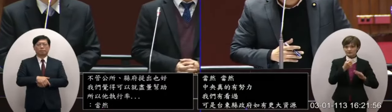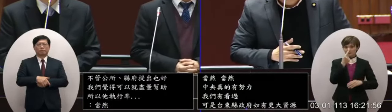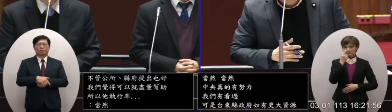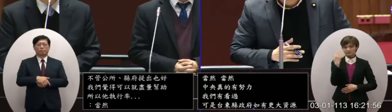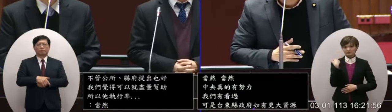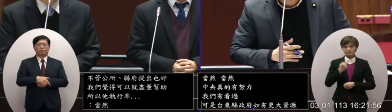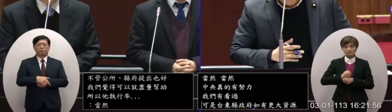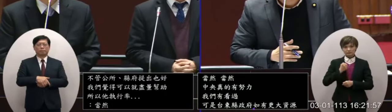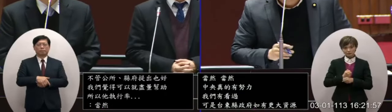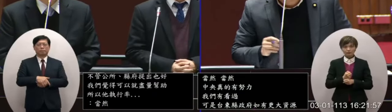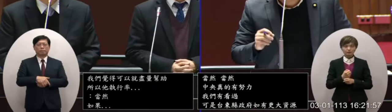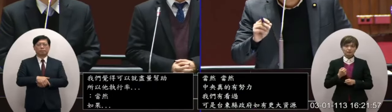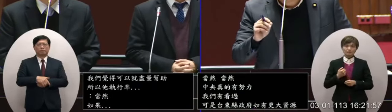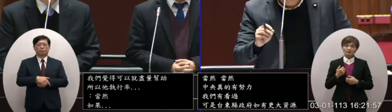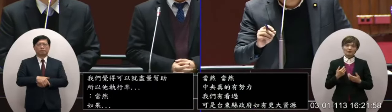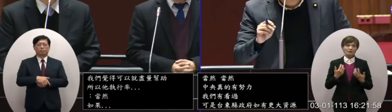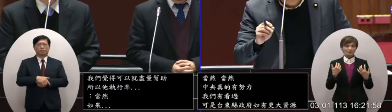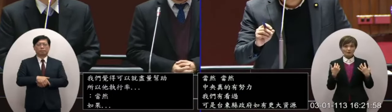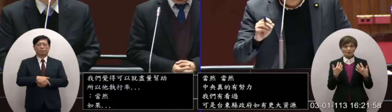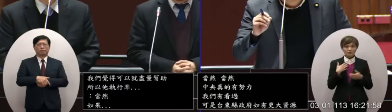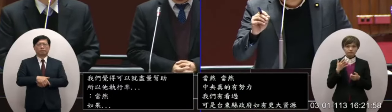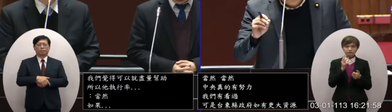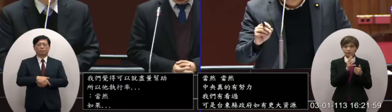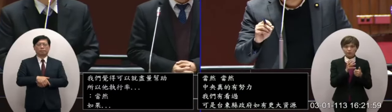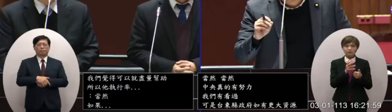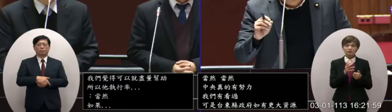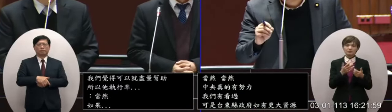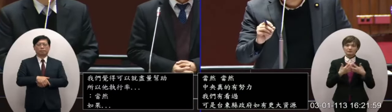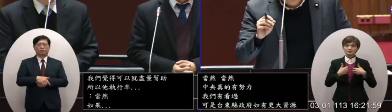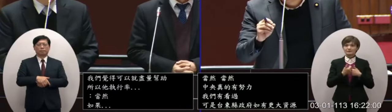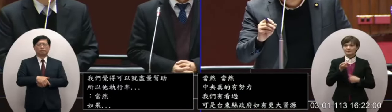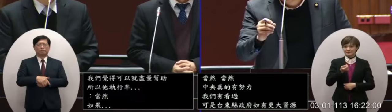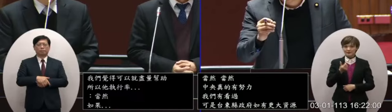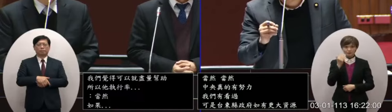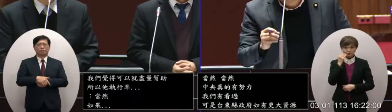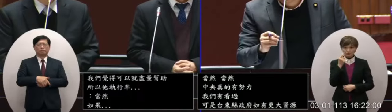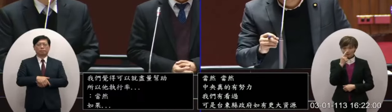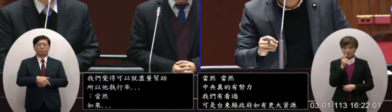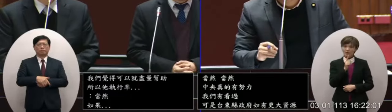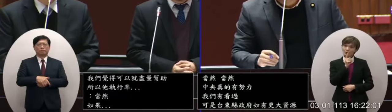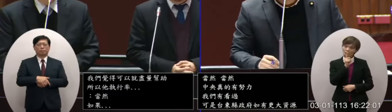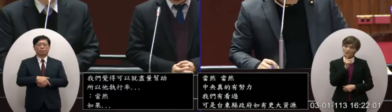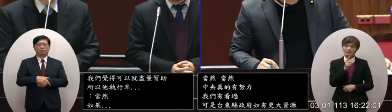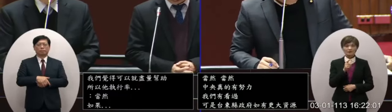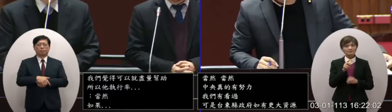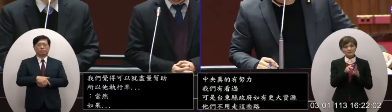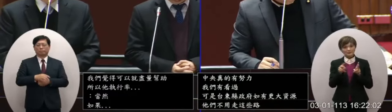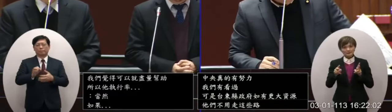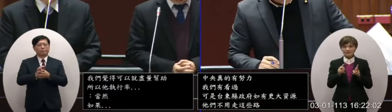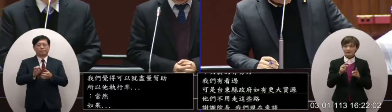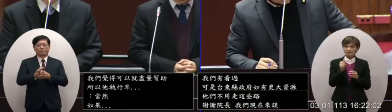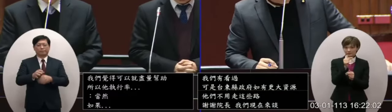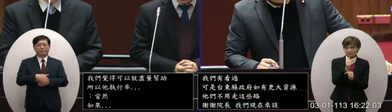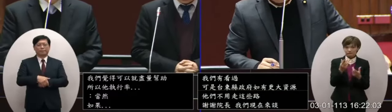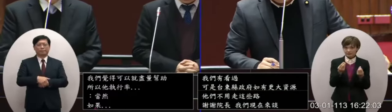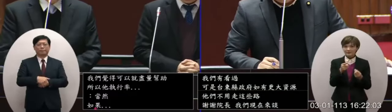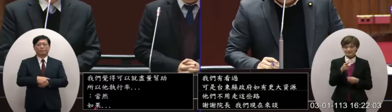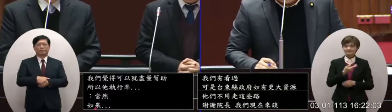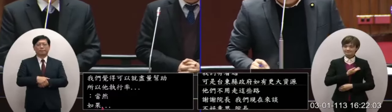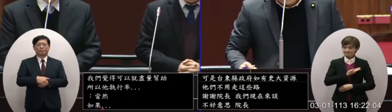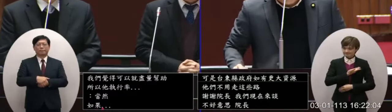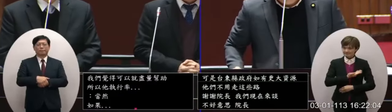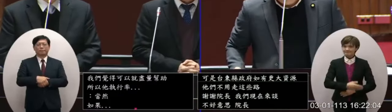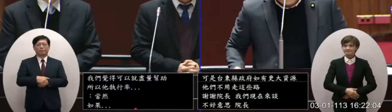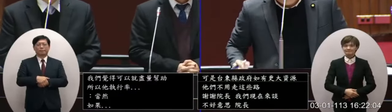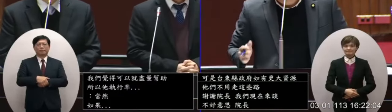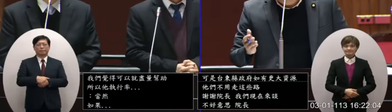工作比较少质询，所以待会我质询比较不是这么准确的用语，也请多多包涵了哈。 好，不要紧。 Okay. 那我